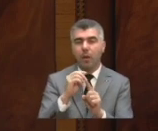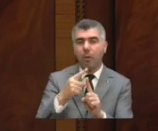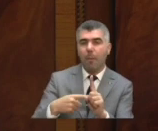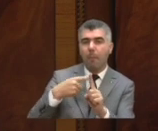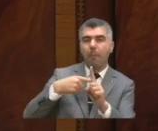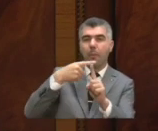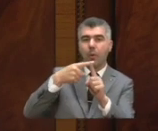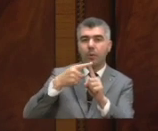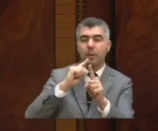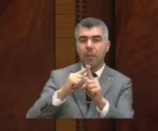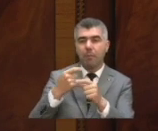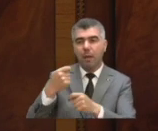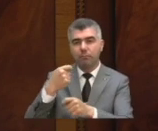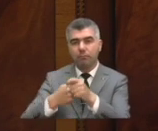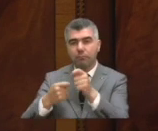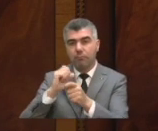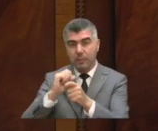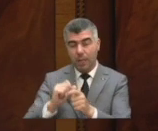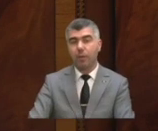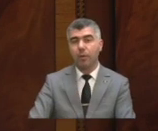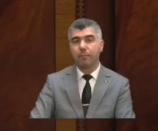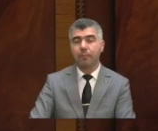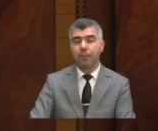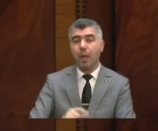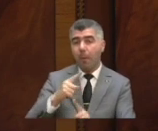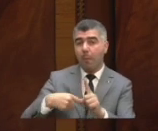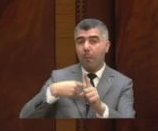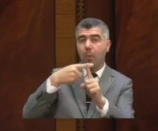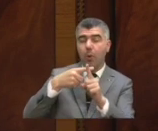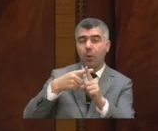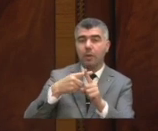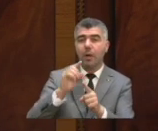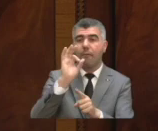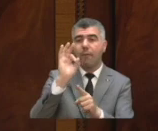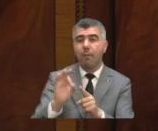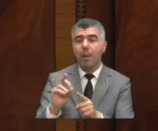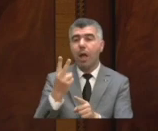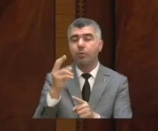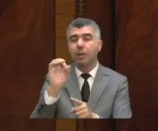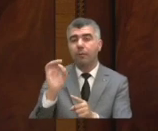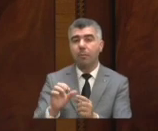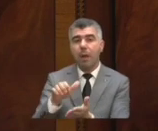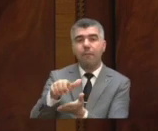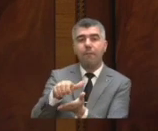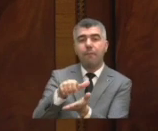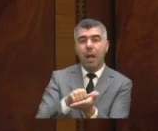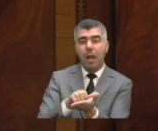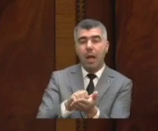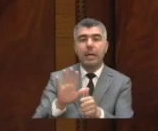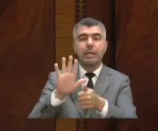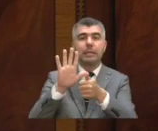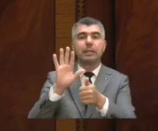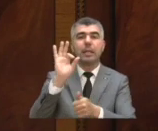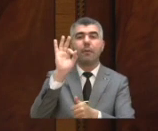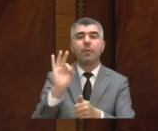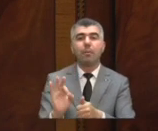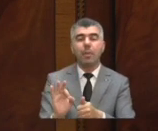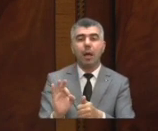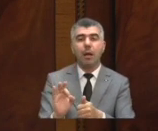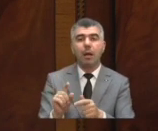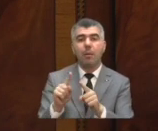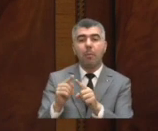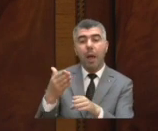الوطني حيث من الم وقع ارتفاع القيمه المضافه الفلاحيه ب 6% بعد انخفاض